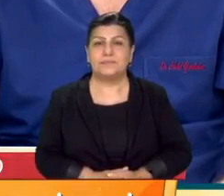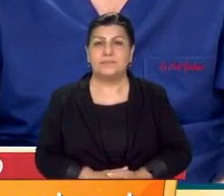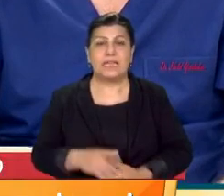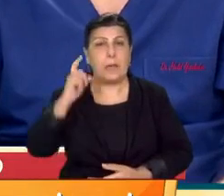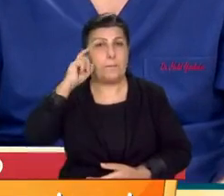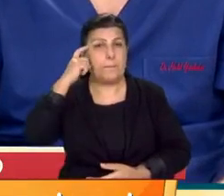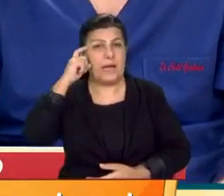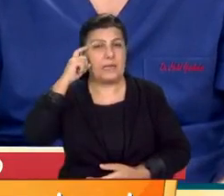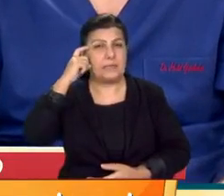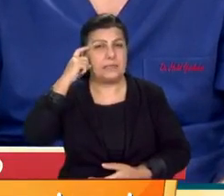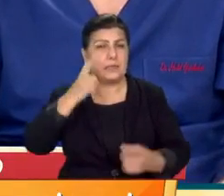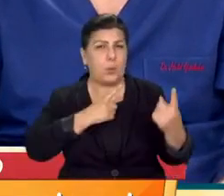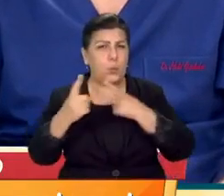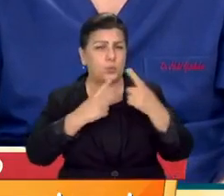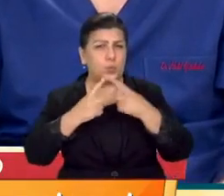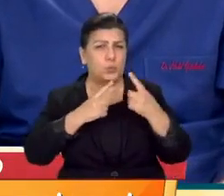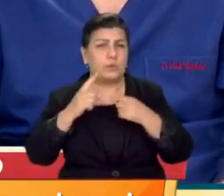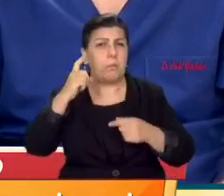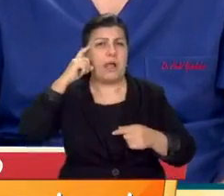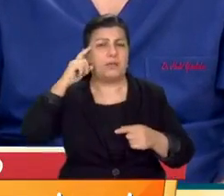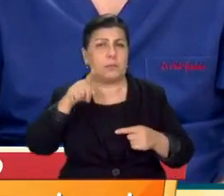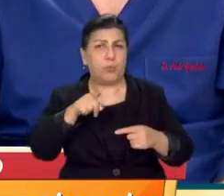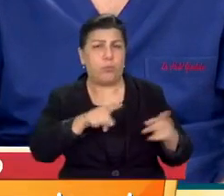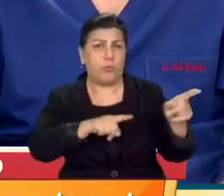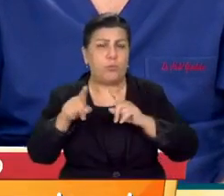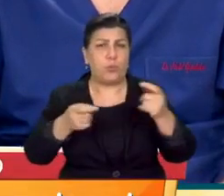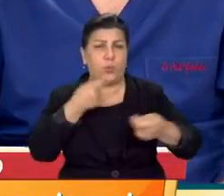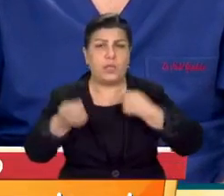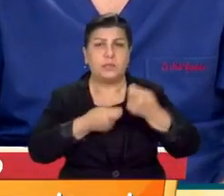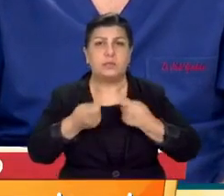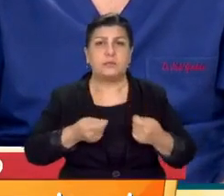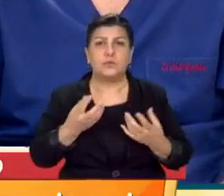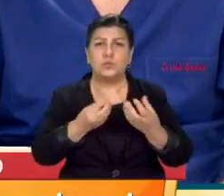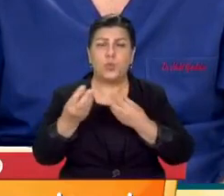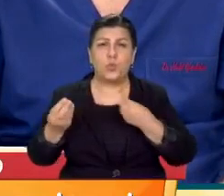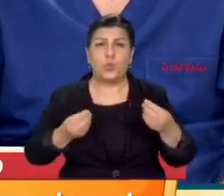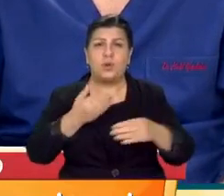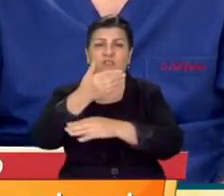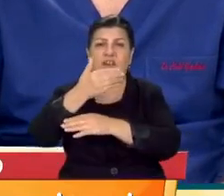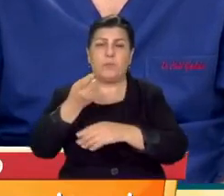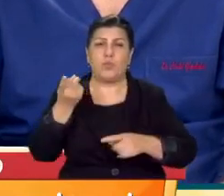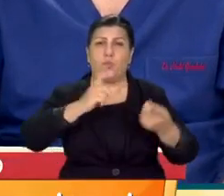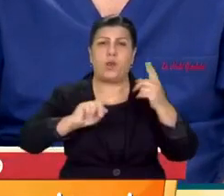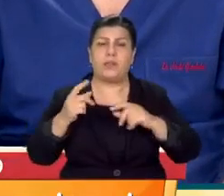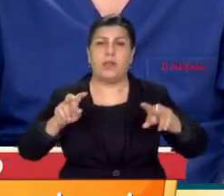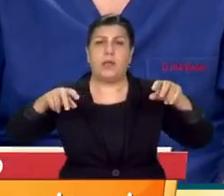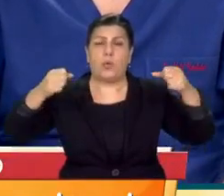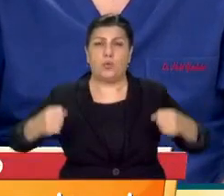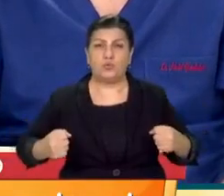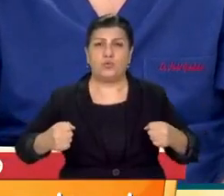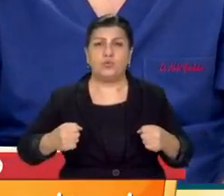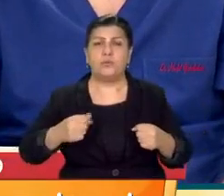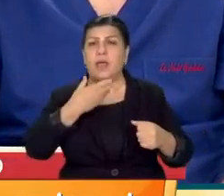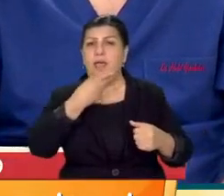mantıklı ön planda kullanırlar bu şirkette yönetici olmuşlardır